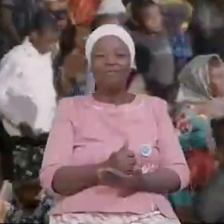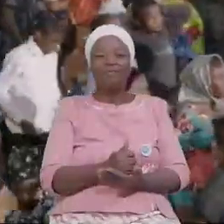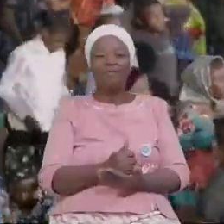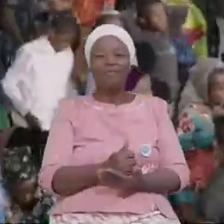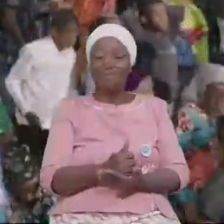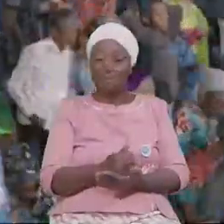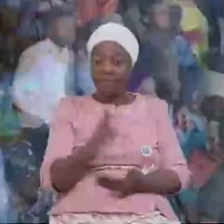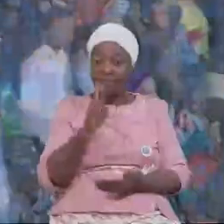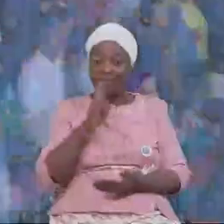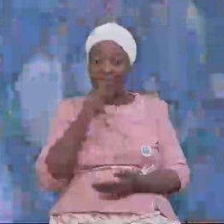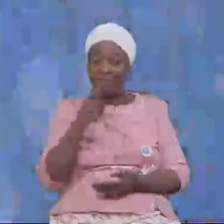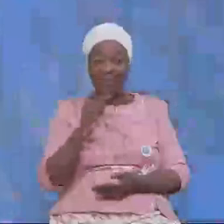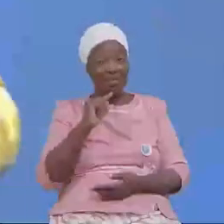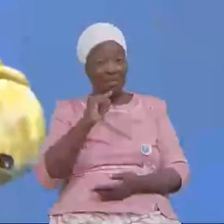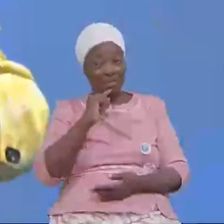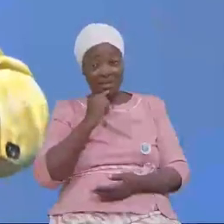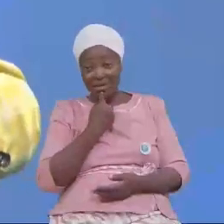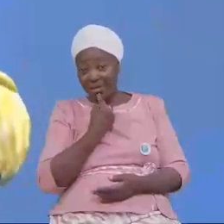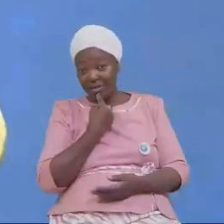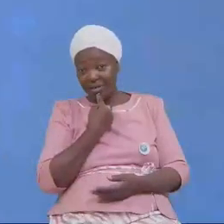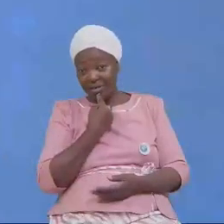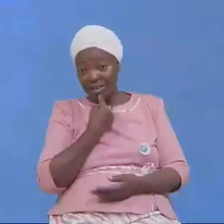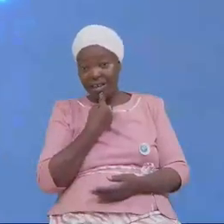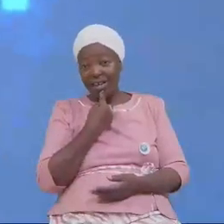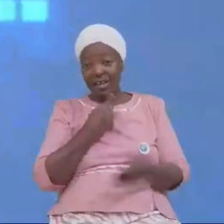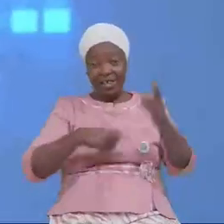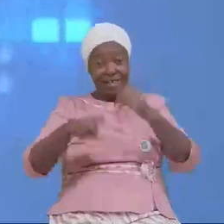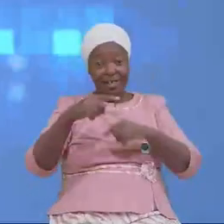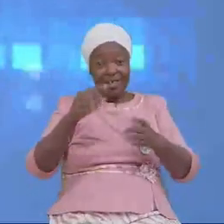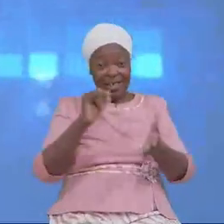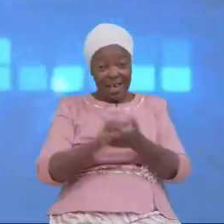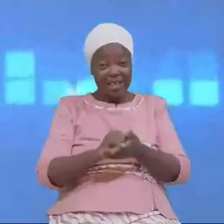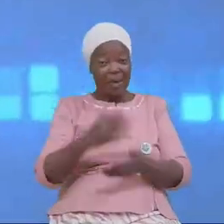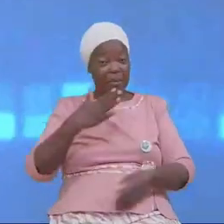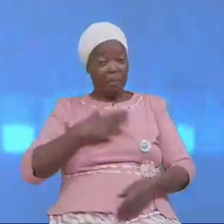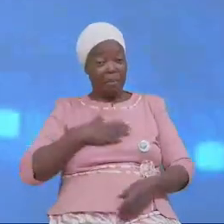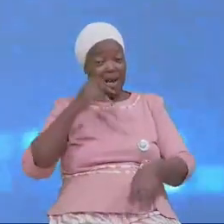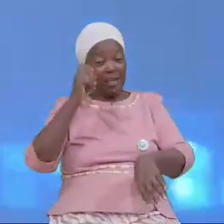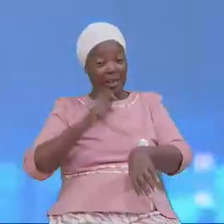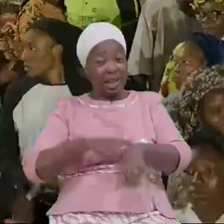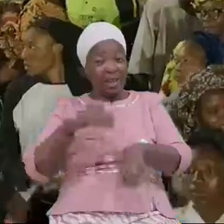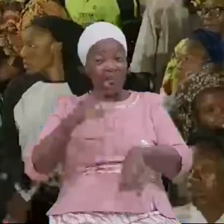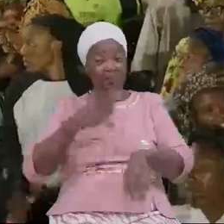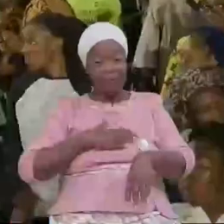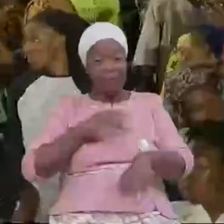Est-ce que vous êtes sérieux que le temps de mon miracle a